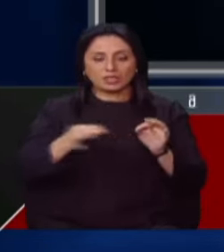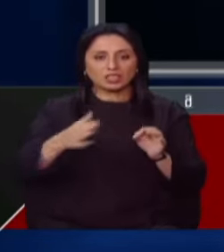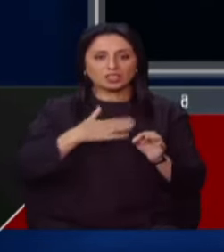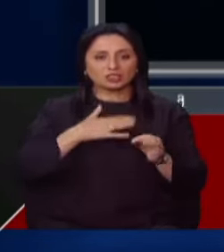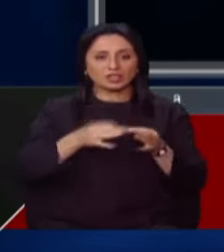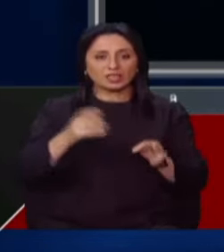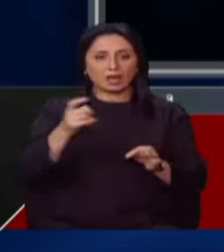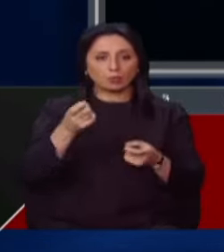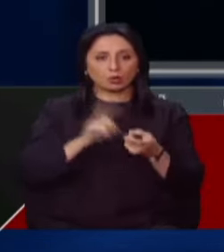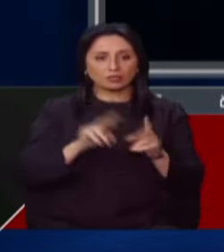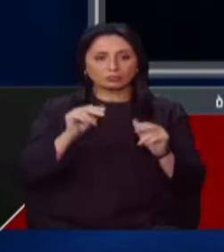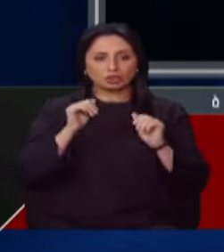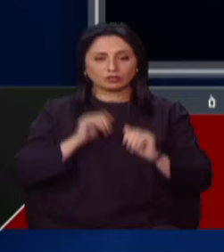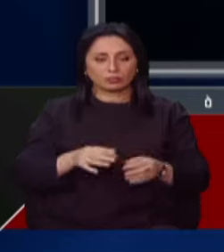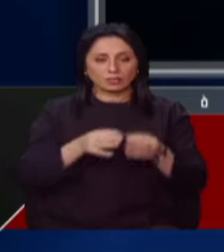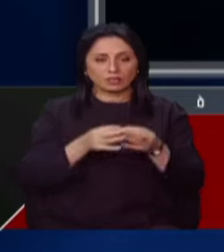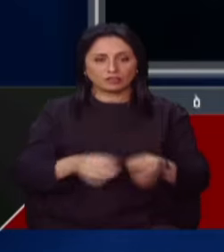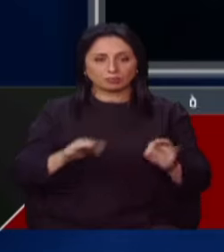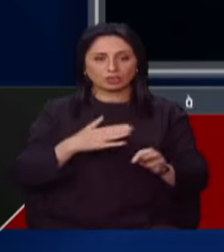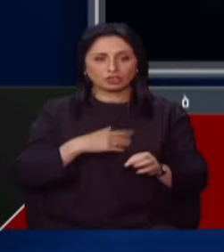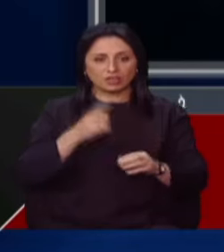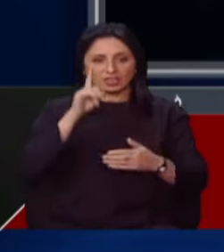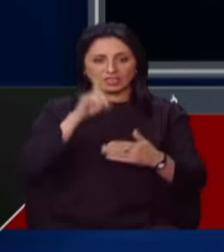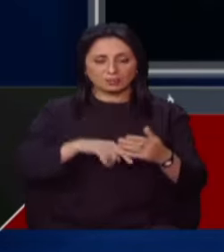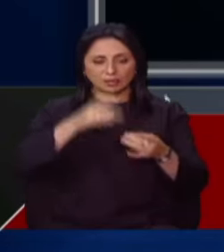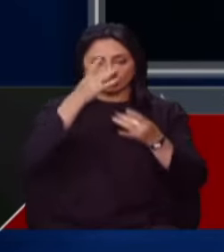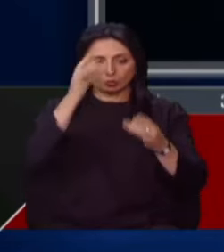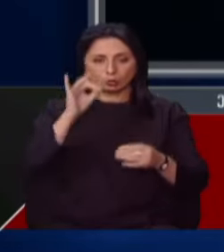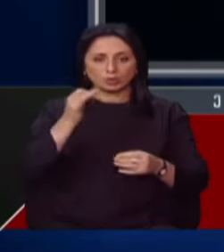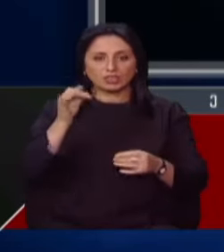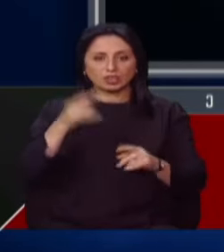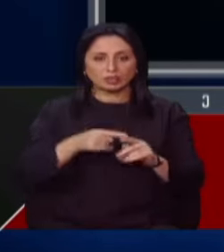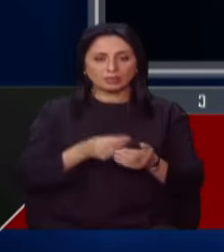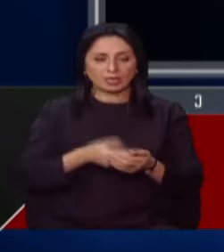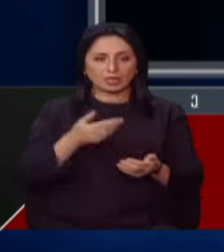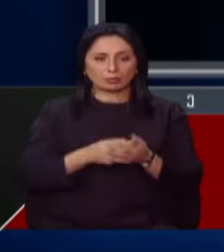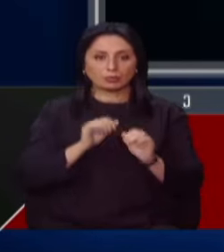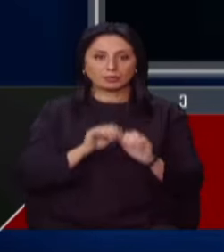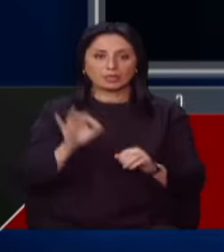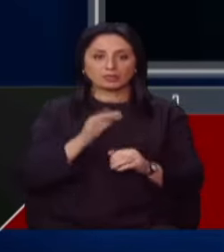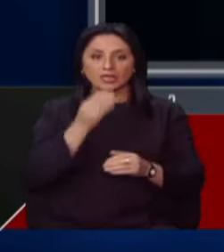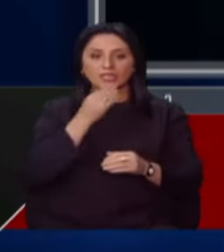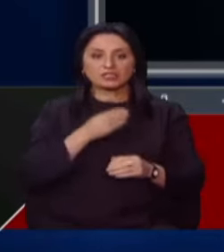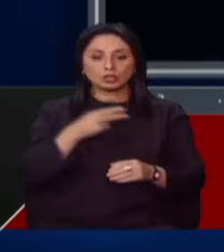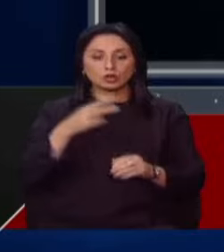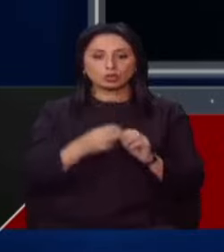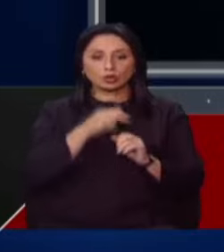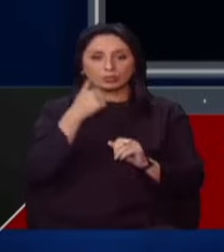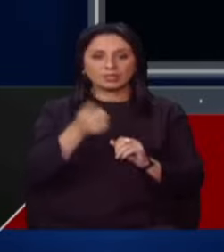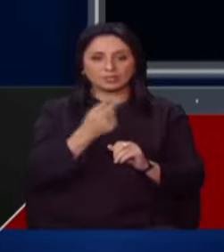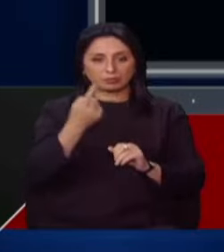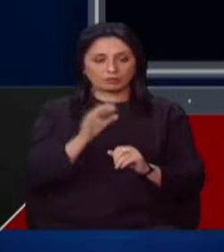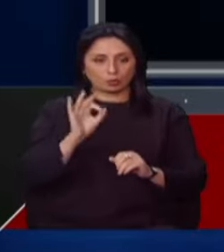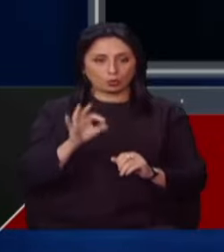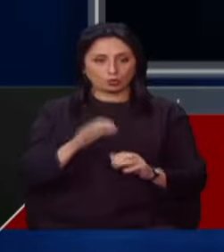ჩვენს დამოუკიდებლობაზე, მშვიდობაზე, თავისუფლებაზე, ჩვენი რწმენის, კულტურის, ისტორიისა და იმ ღირებულებების დაცვაზე, რისთვისაც 2012 წლის